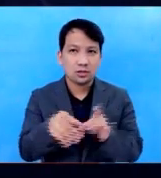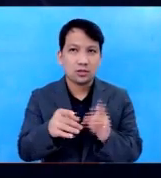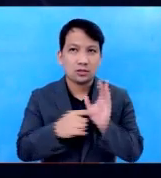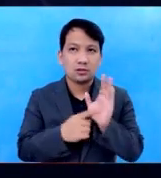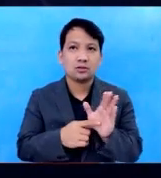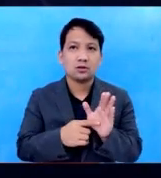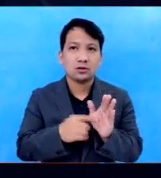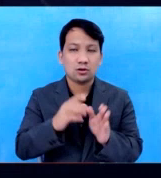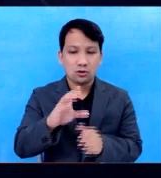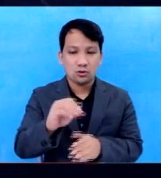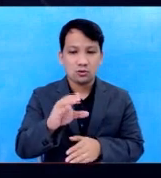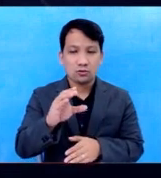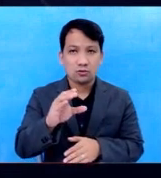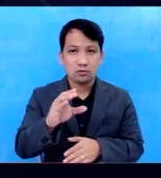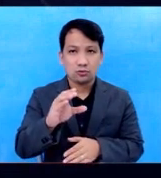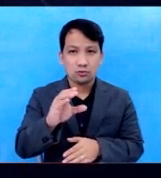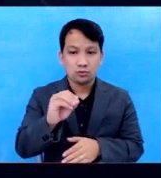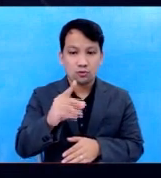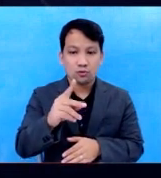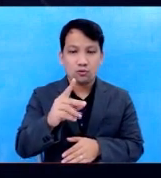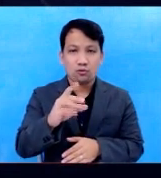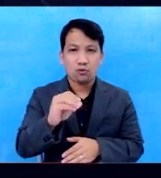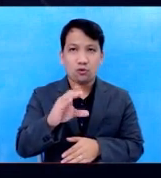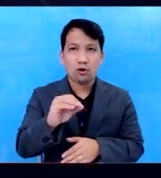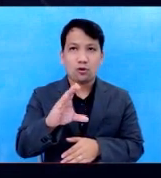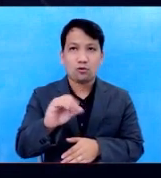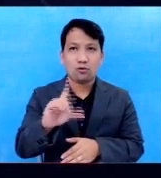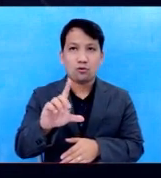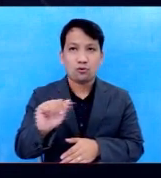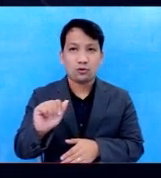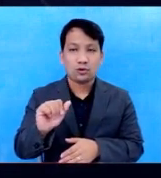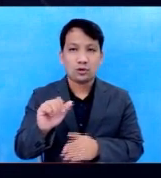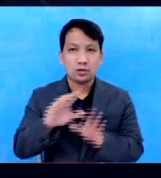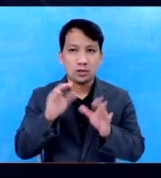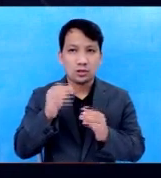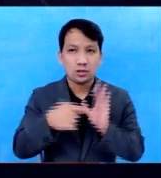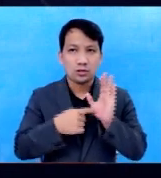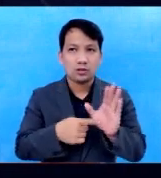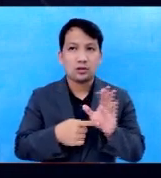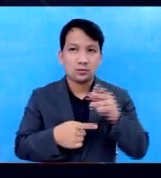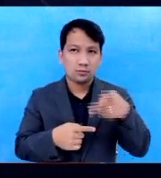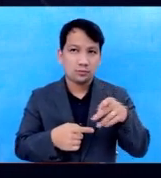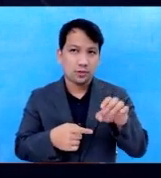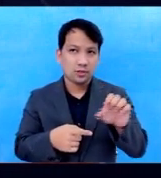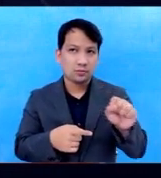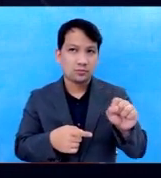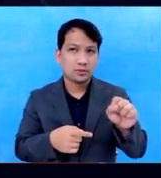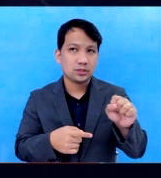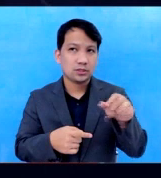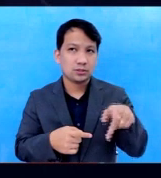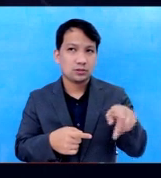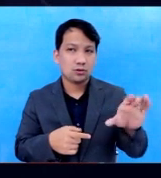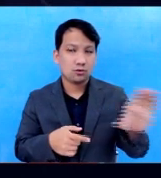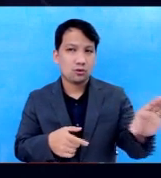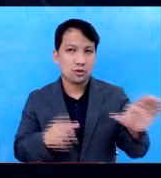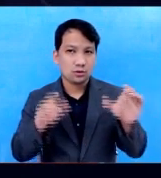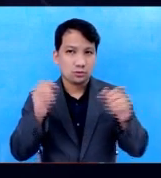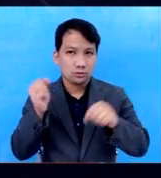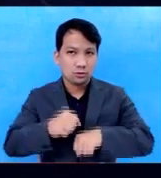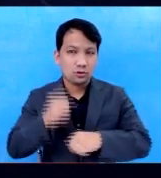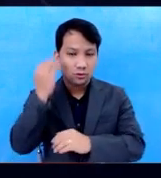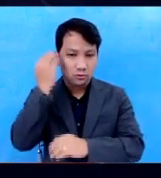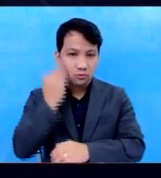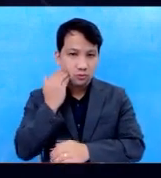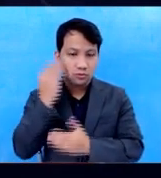Coca-Cola Beverages Philippines, ARC Refreshments Corporation at Pepsi-Cola Products Philippines, kinumpirma nilang kinakapos